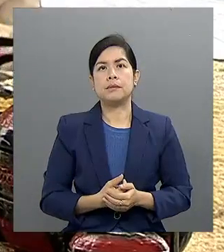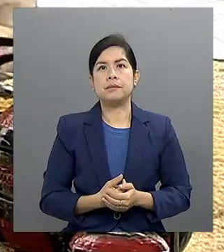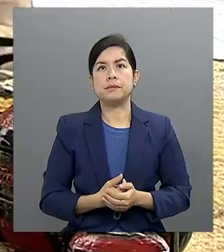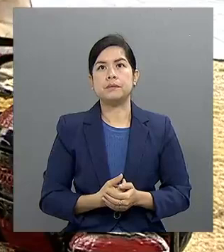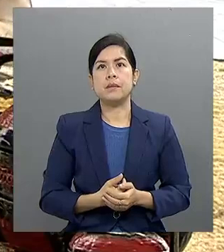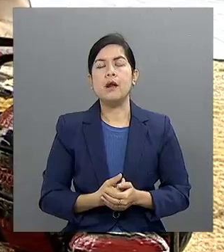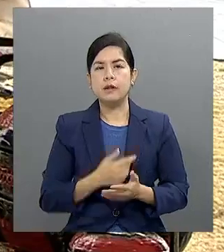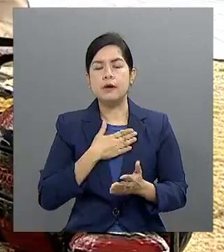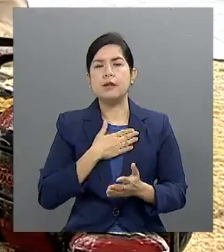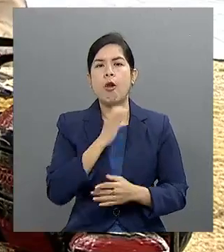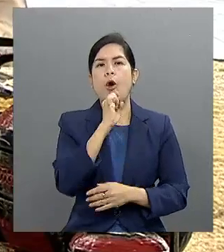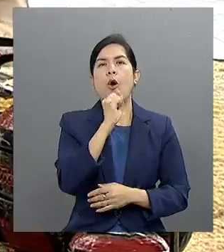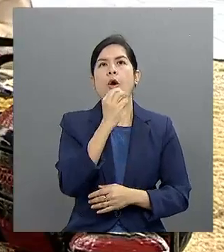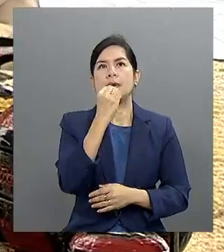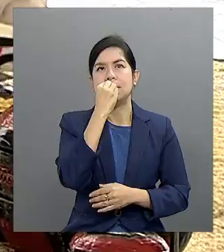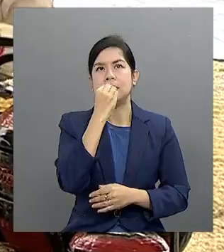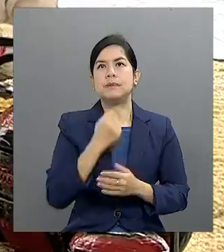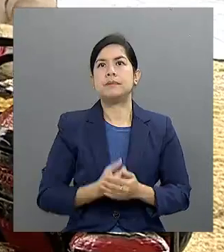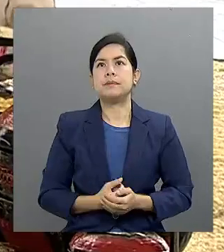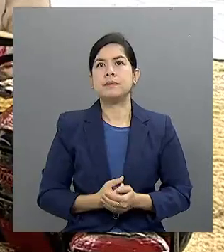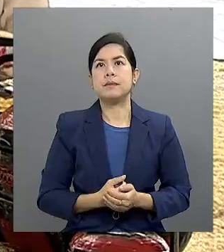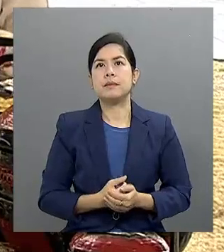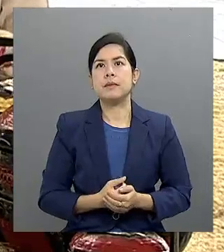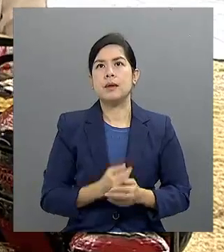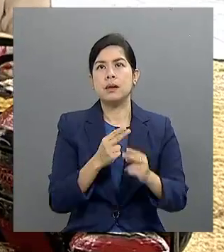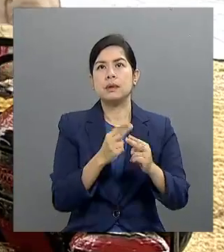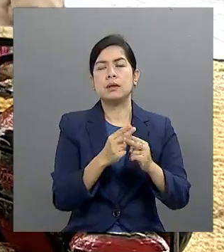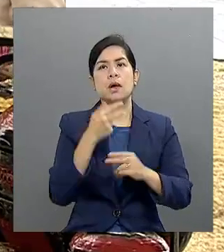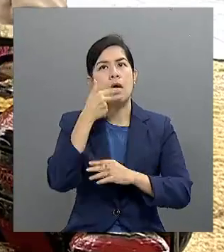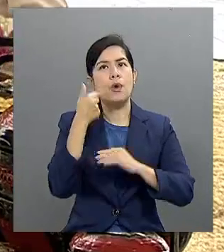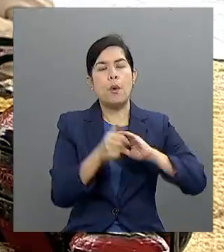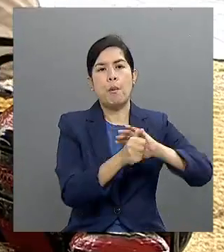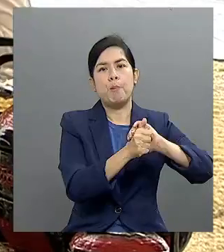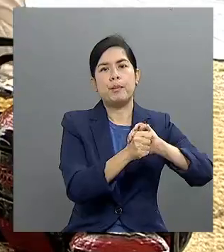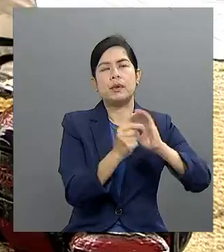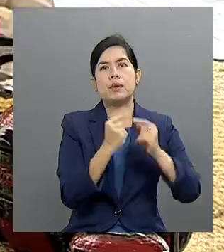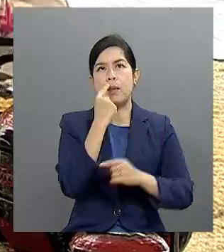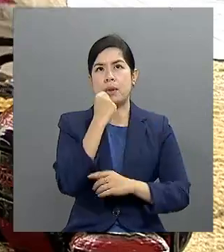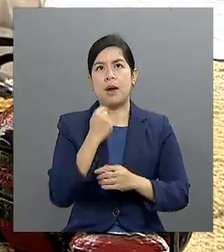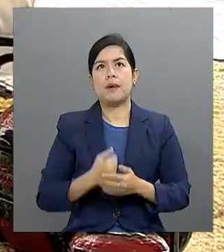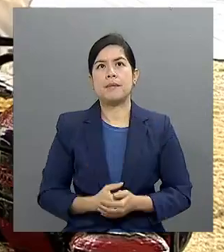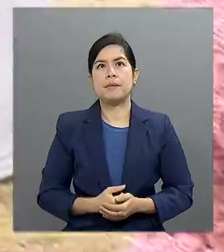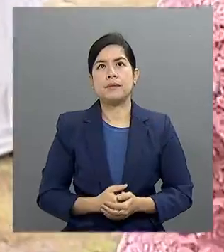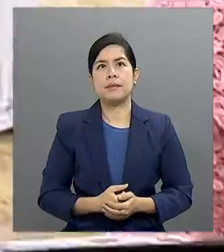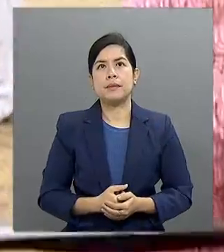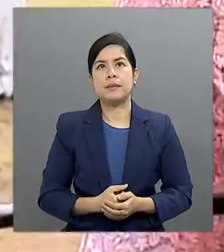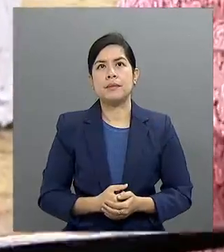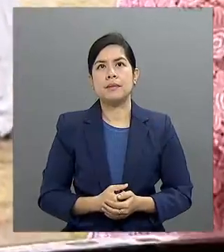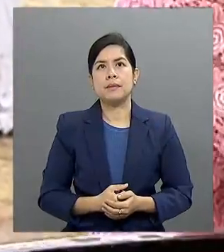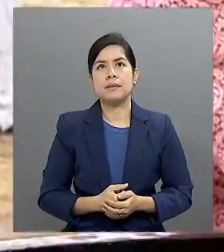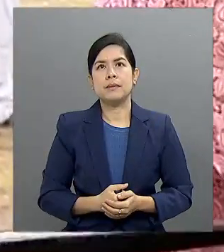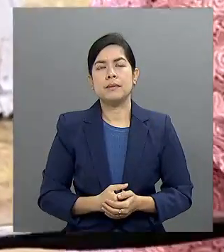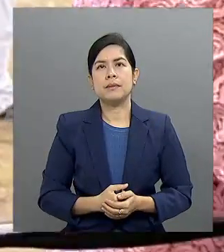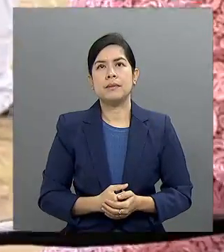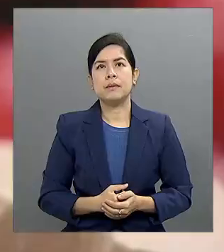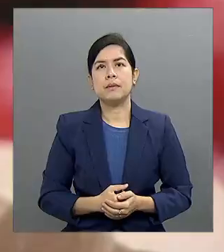มเต่าแดงนี่นะคะไม่ใช่เต่างอยนะจ๊ะ อังกูเต่างอยนี่คือเดี๋ยวอยู่อีกที่หนึ่งนะครับโอ้นี่คือผ